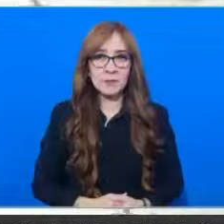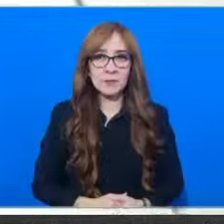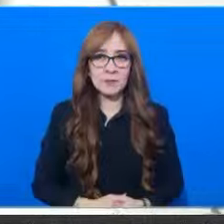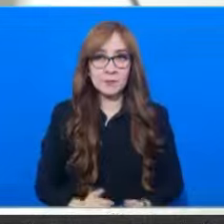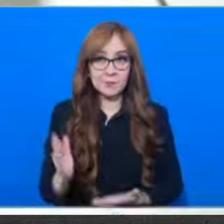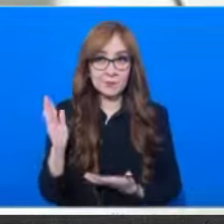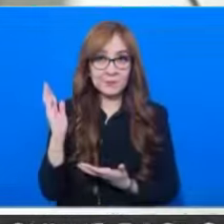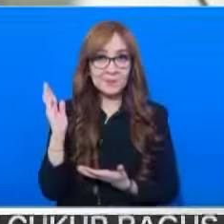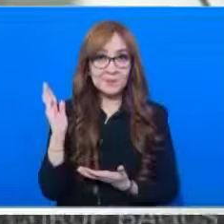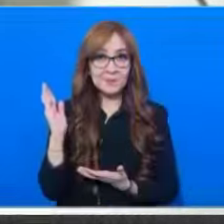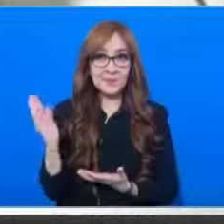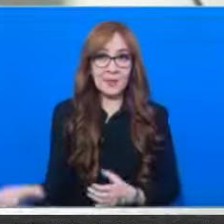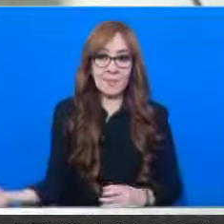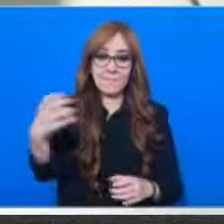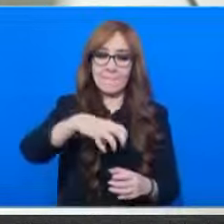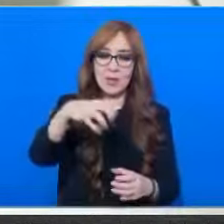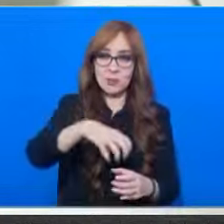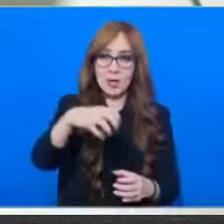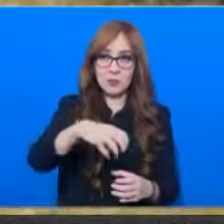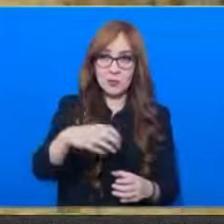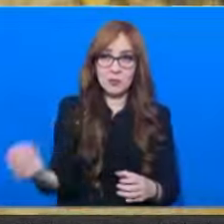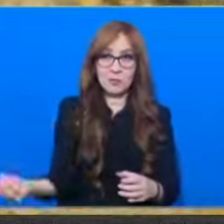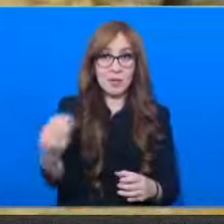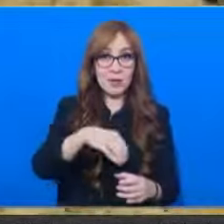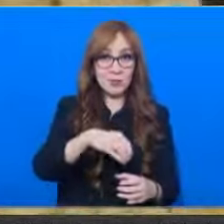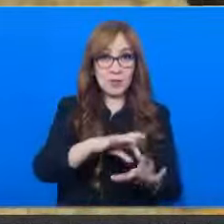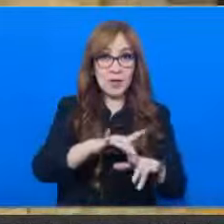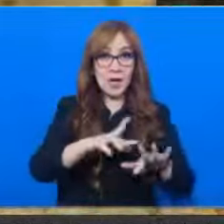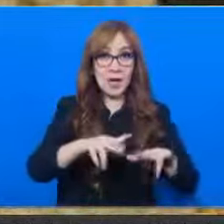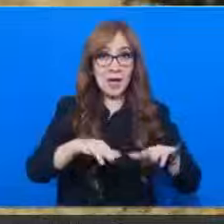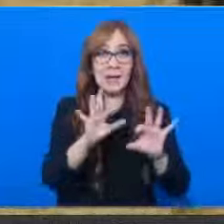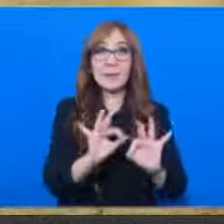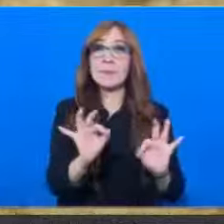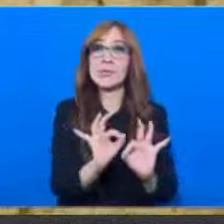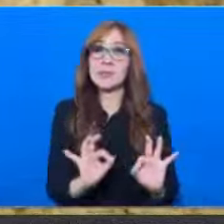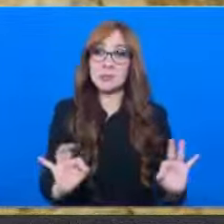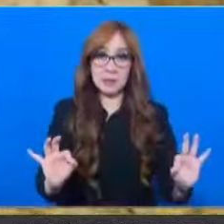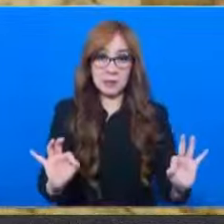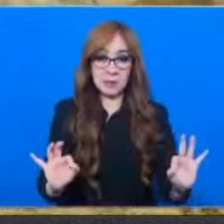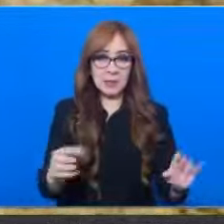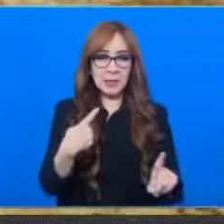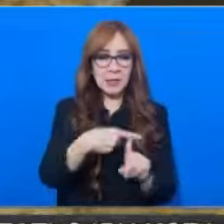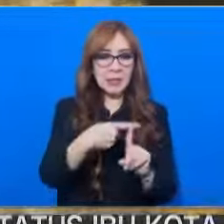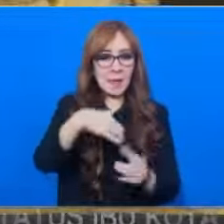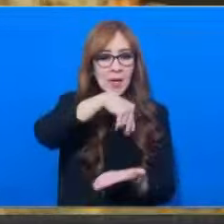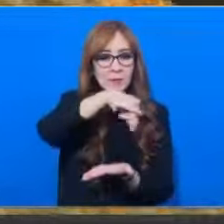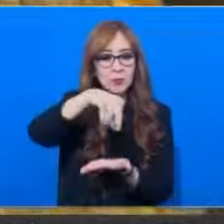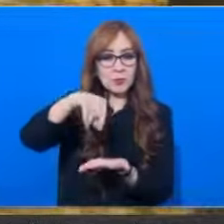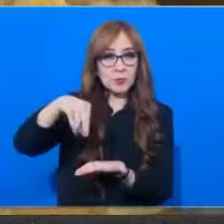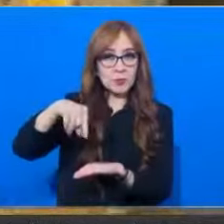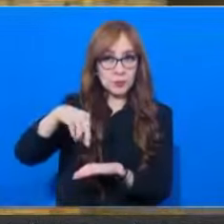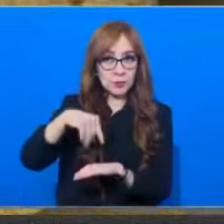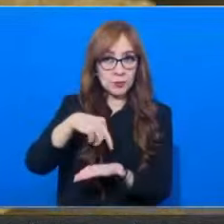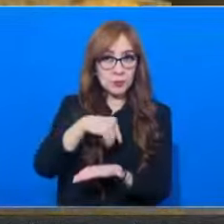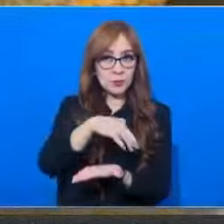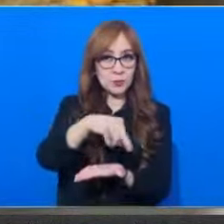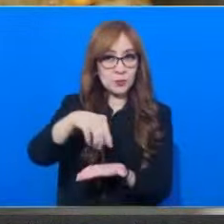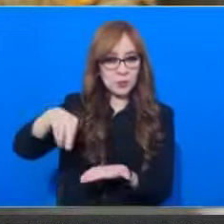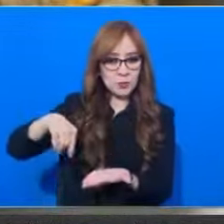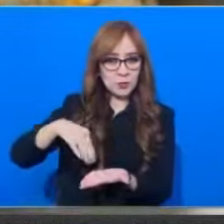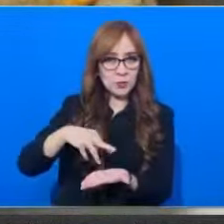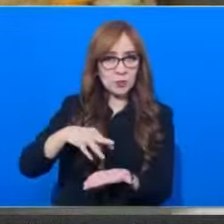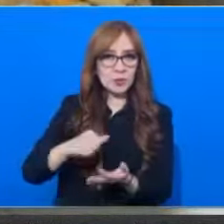Oncom yang sudah hancur dimasukkan ke dalam wadah khusus yang sudah berisi air bersih. Selanjutnya akan diberi aneka rempah seperti bawang, kencur, dan rempah-rempah lain yang sudah